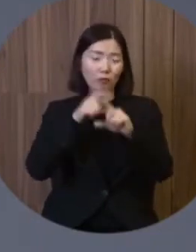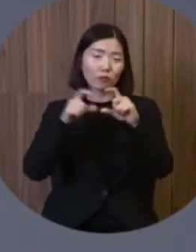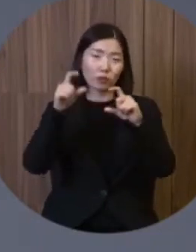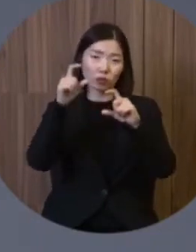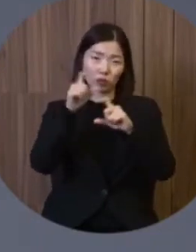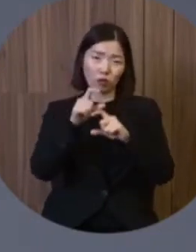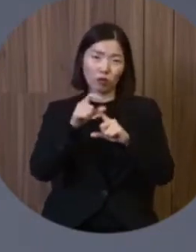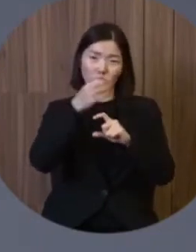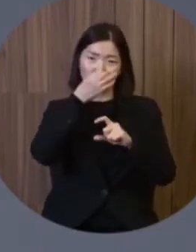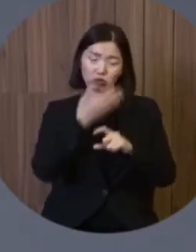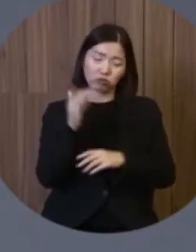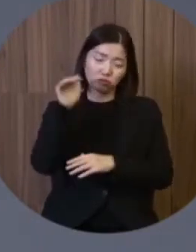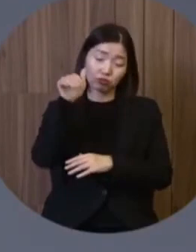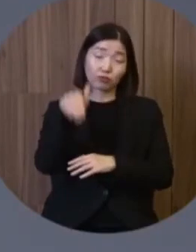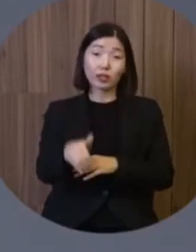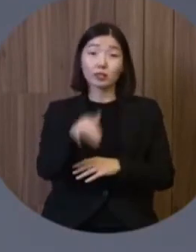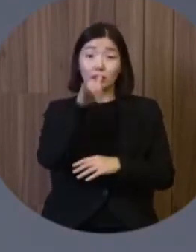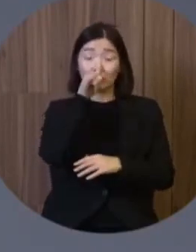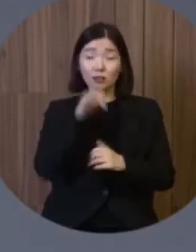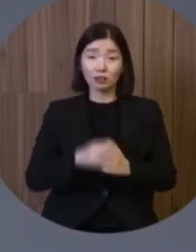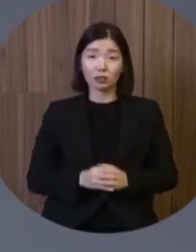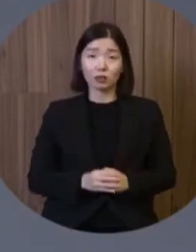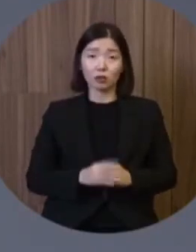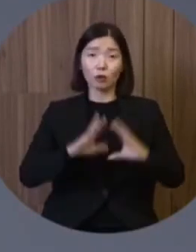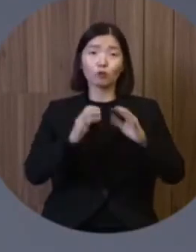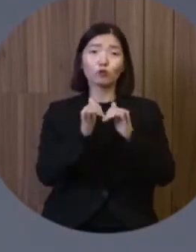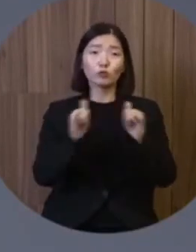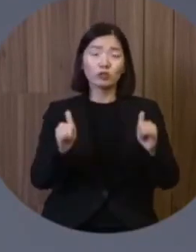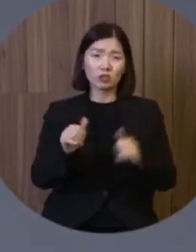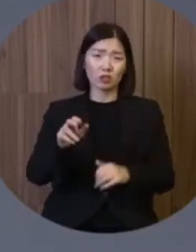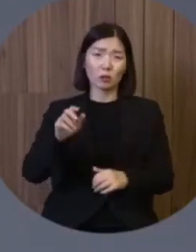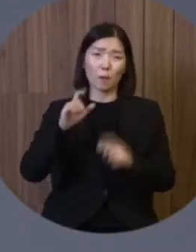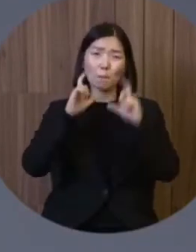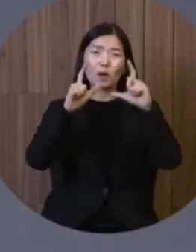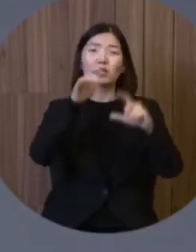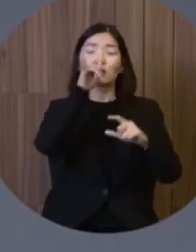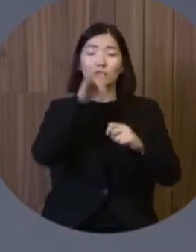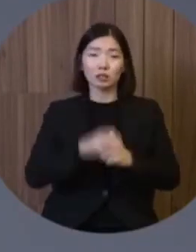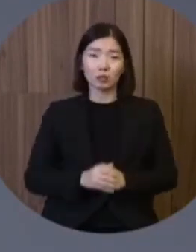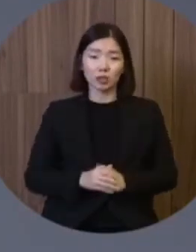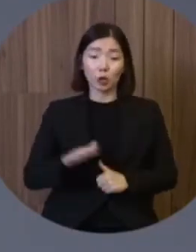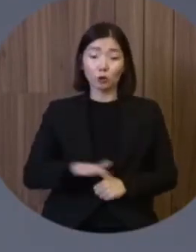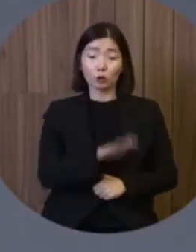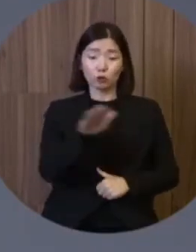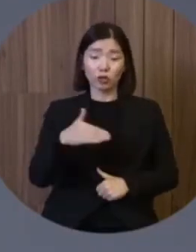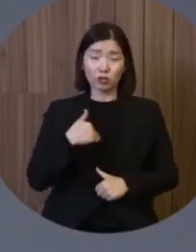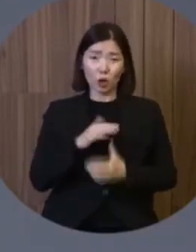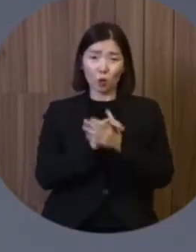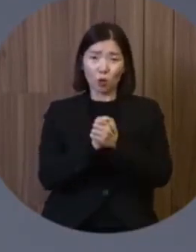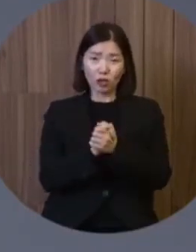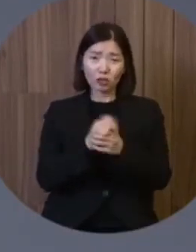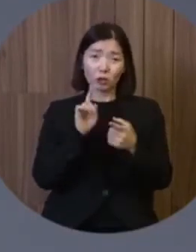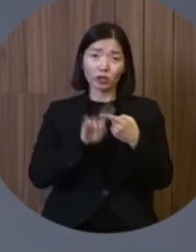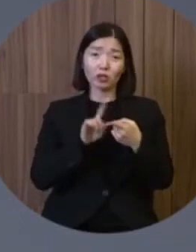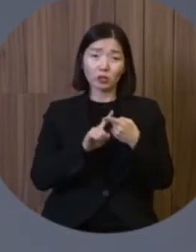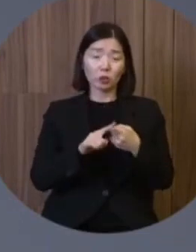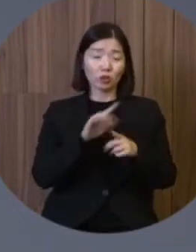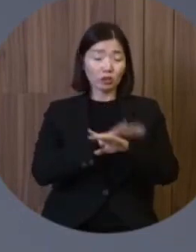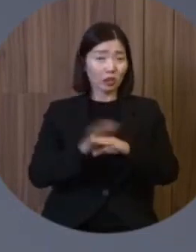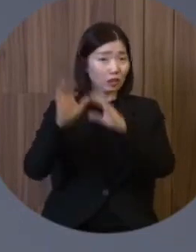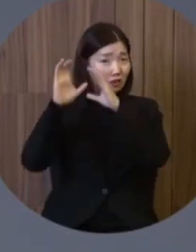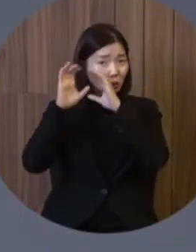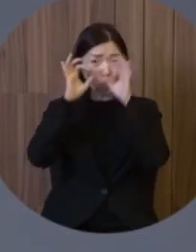더욱더 힘들어졌습니다. 그래서 국민이 선언했습니다. 우리의 절박한 삶을 제대로